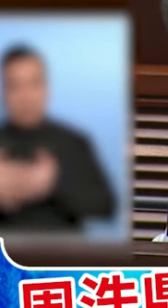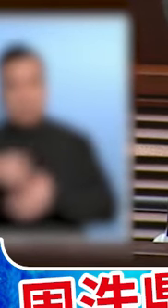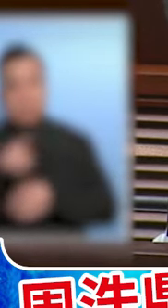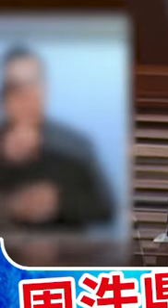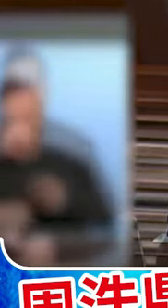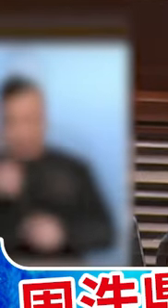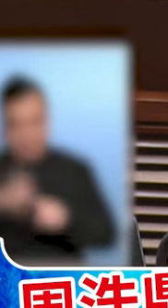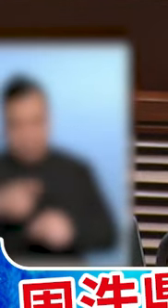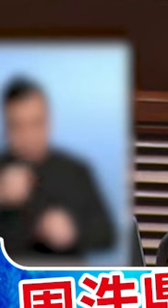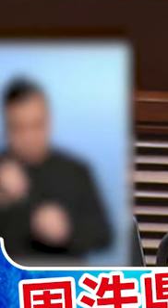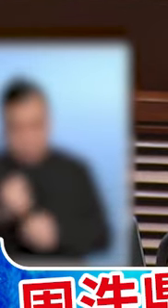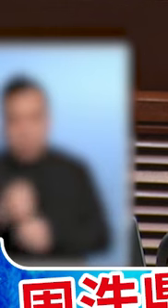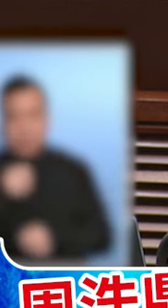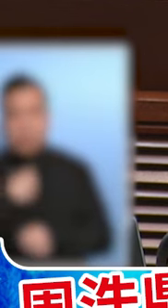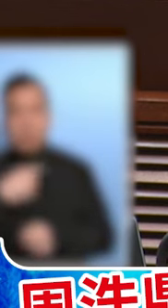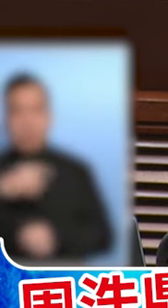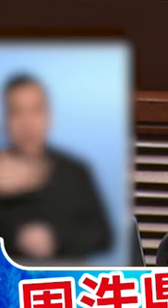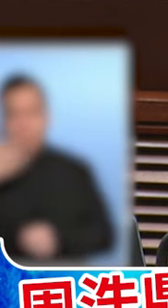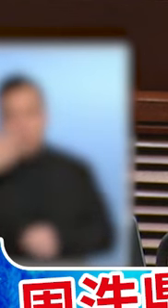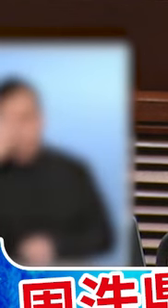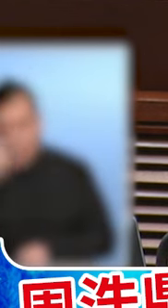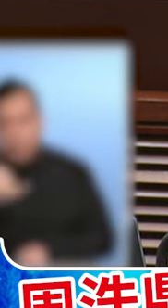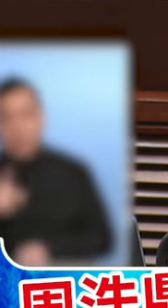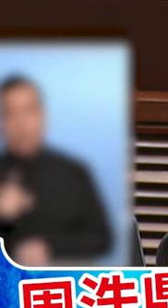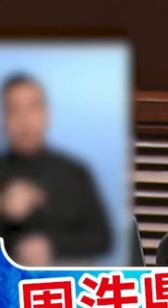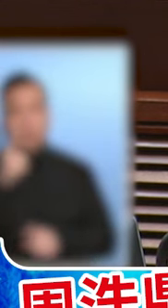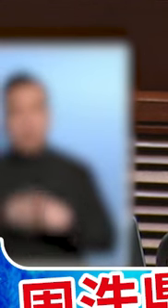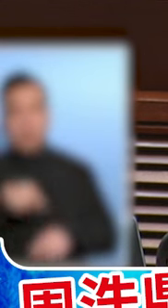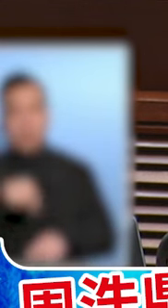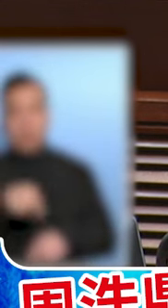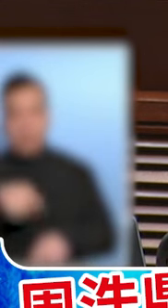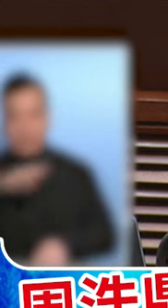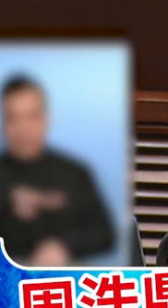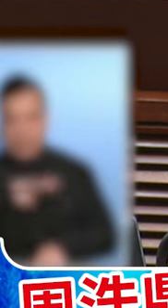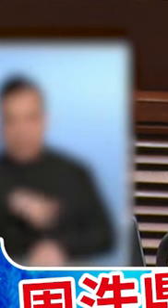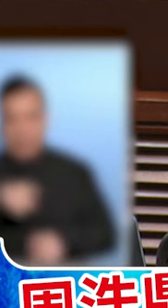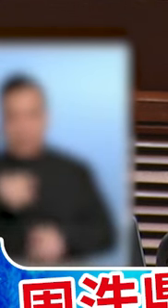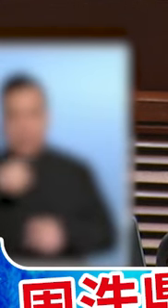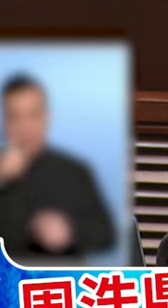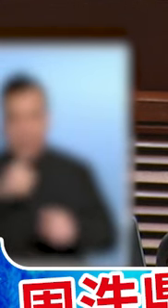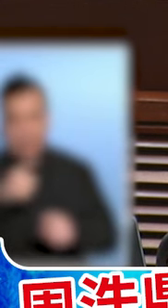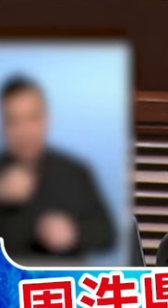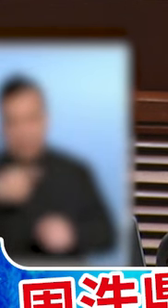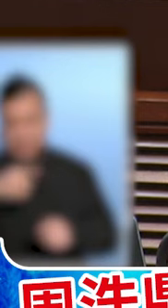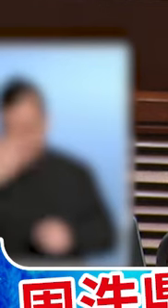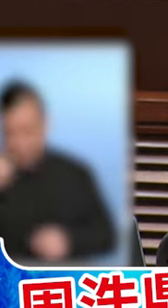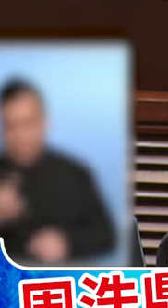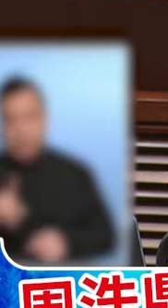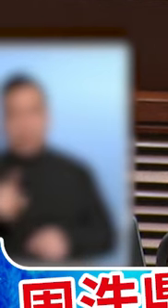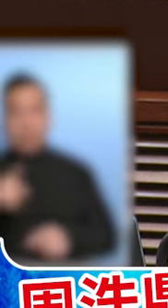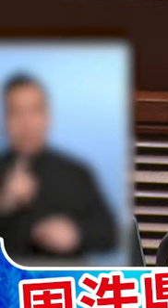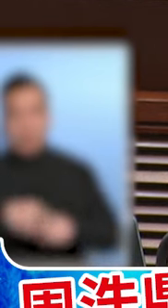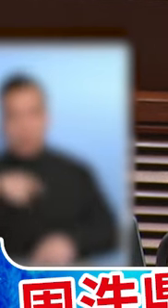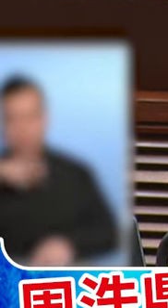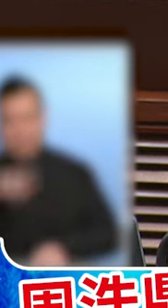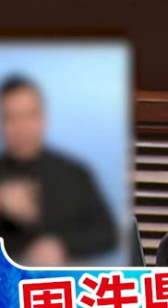肿瘤来的。但是亦都不幸地呢，这个所谓零容忍的立场呢，真的不幸地我们是